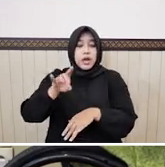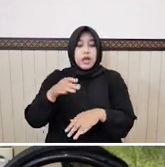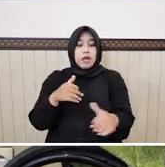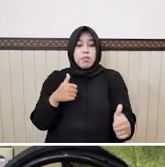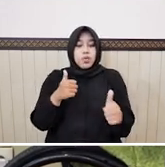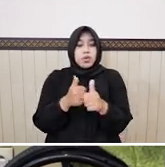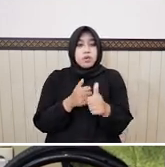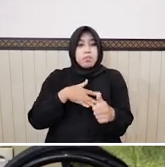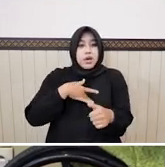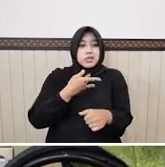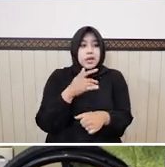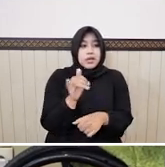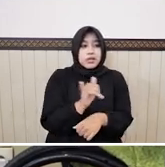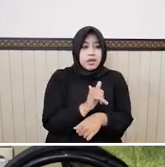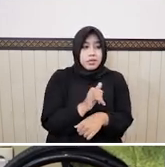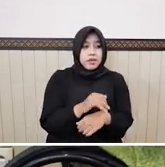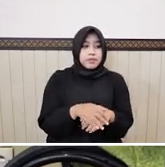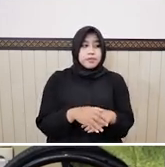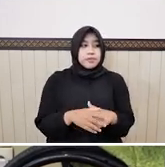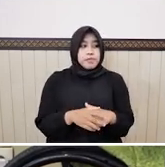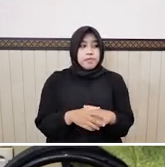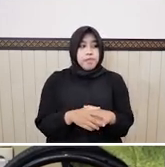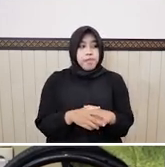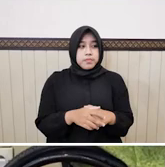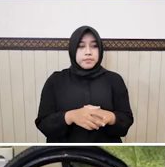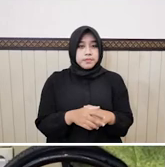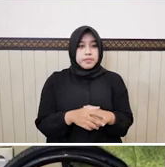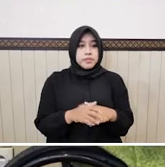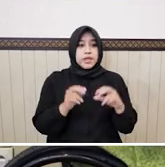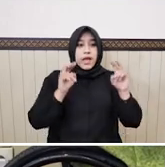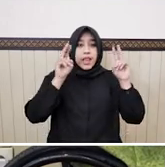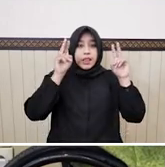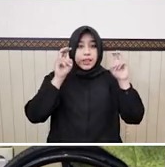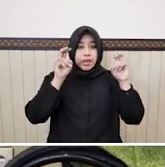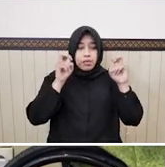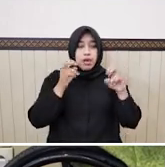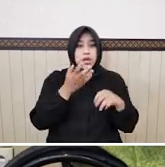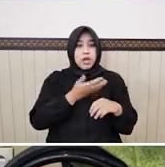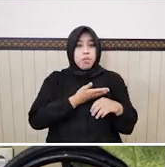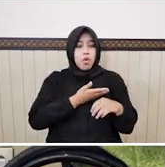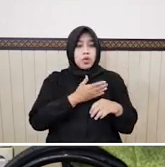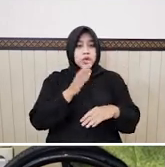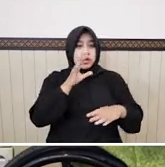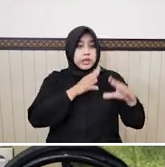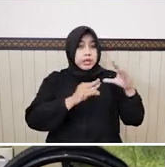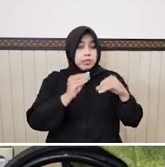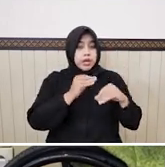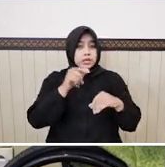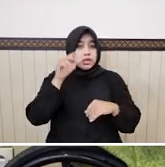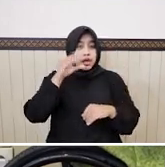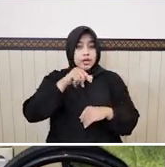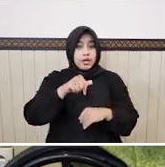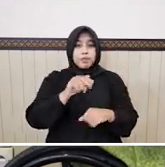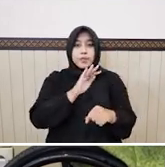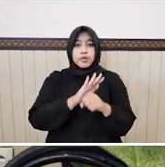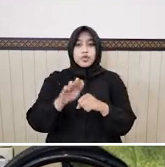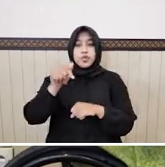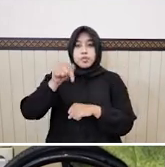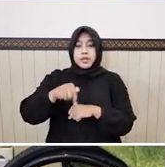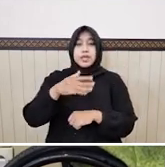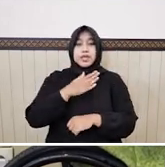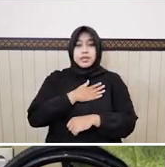resonansi yang sama tetapi tema yang kita bahas hari ini kita cukupkan dulu sampai di sini